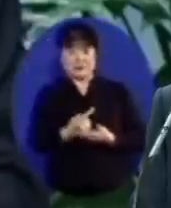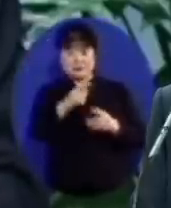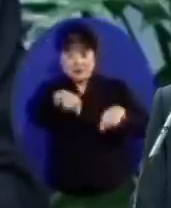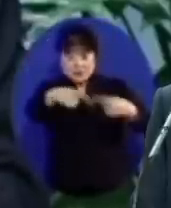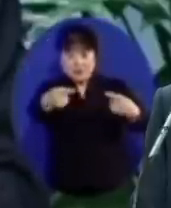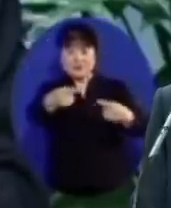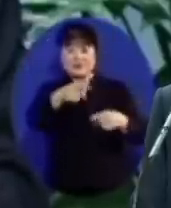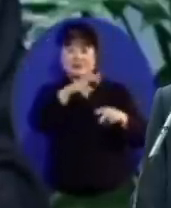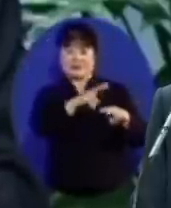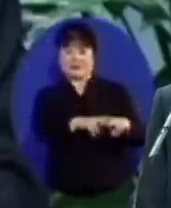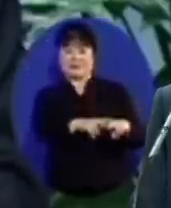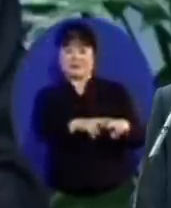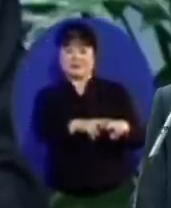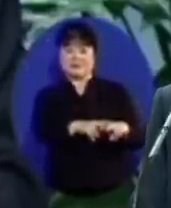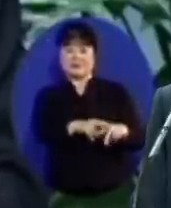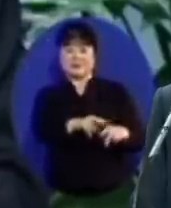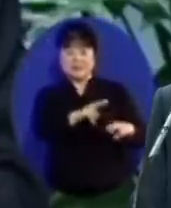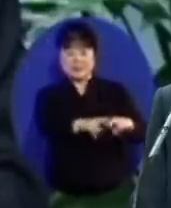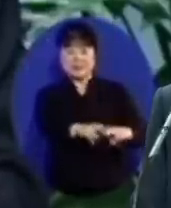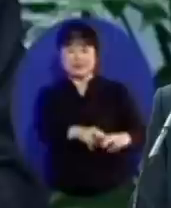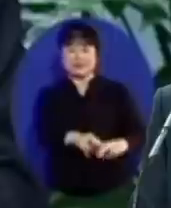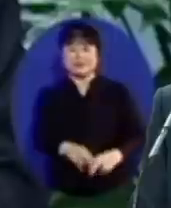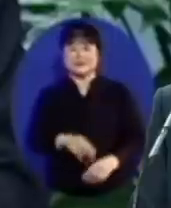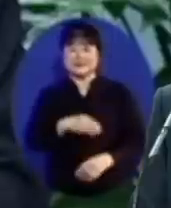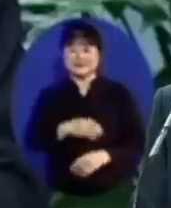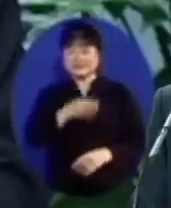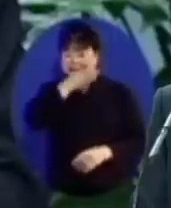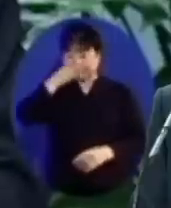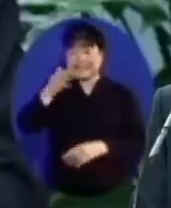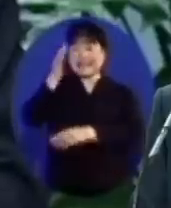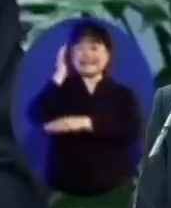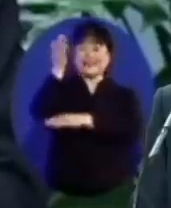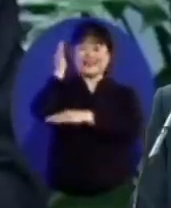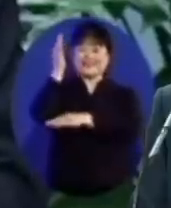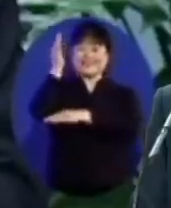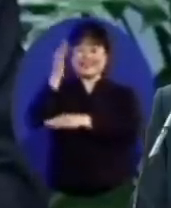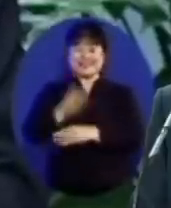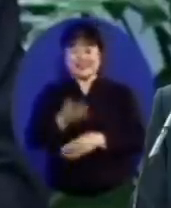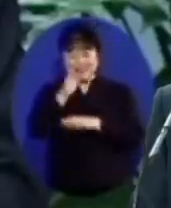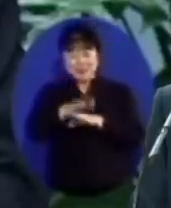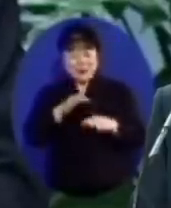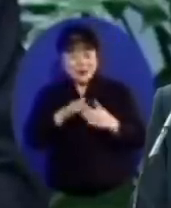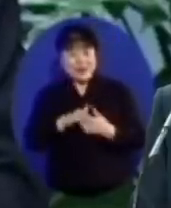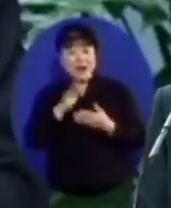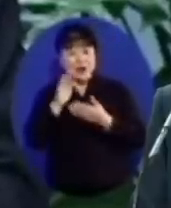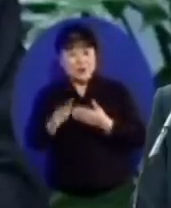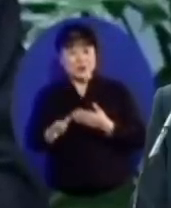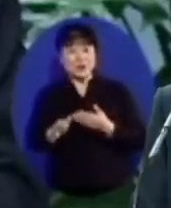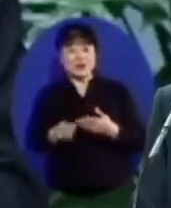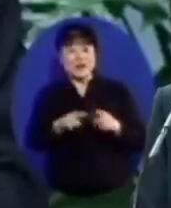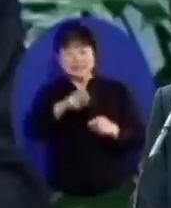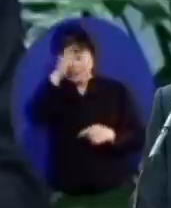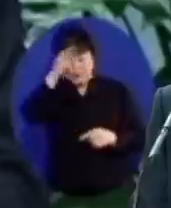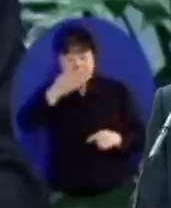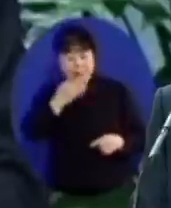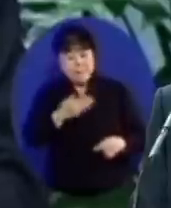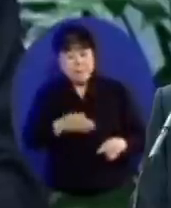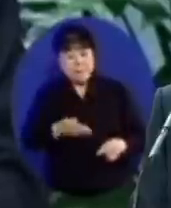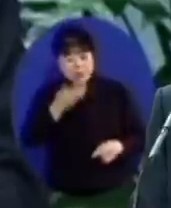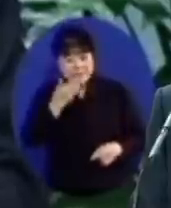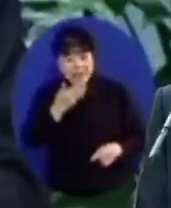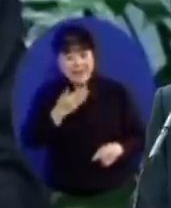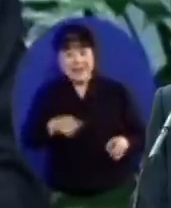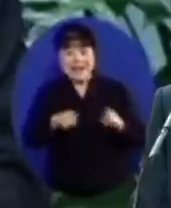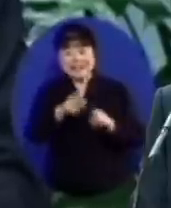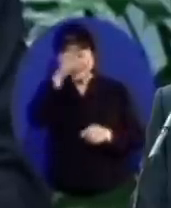참석했어요. 그 한 사람을 두고 아주 신바람이 나서 설교를 했습니다. 설교를 마치고 난 다음 같이 점심을 먹자고. 그래서